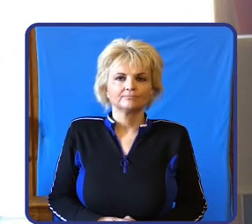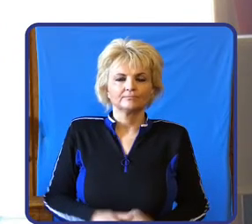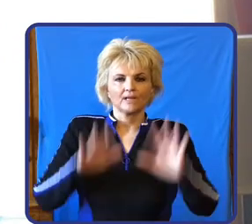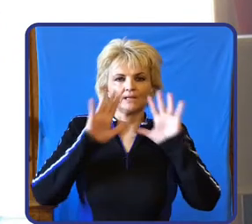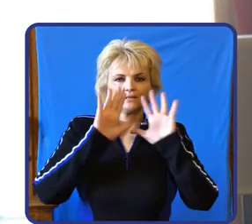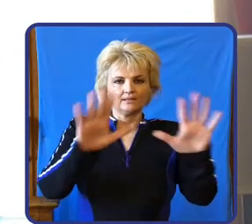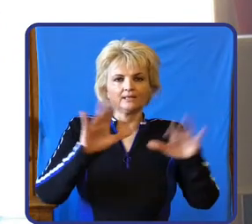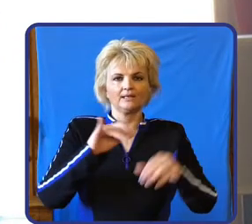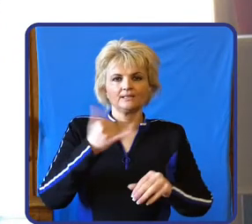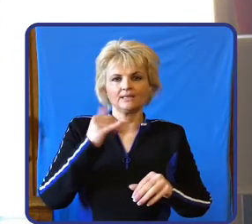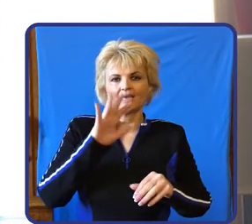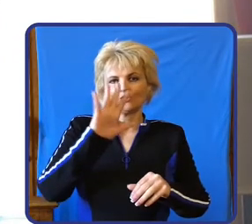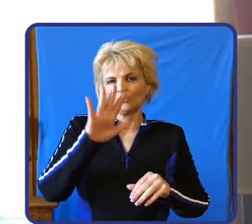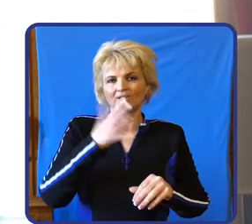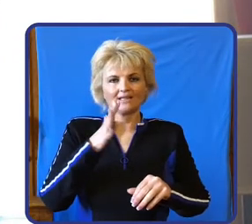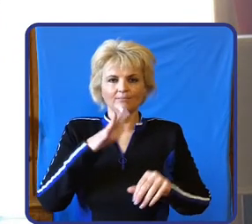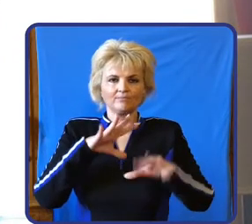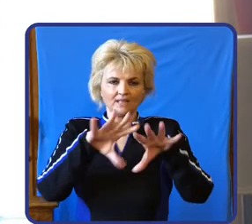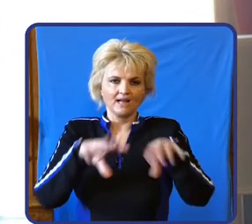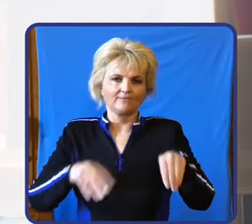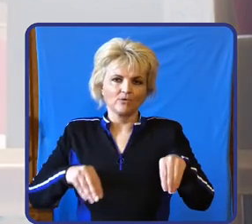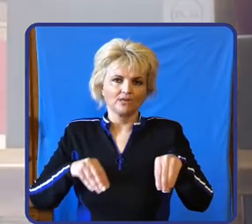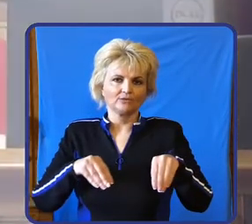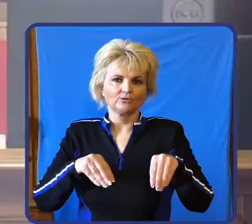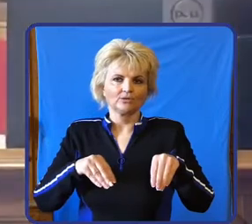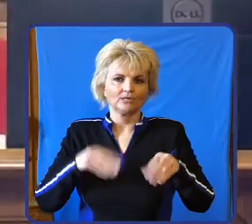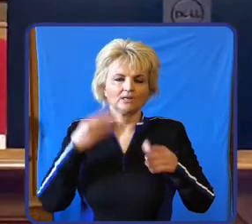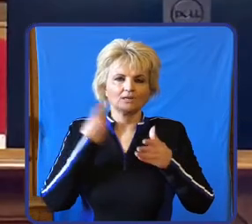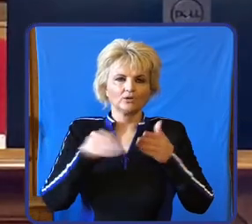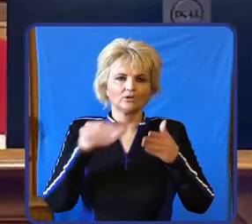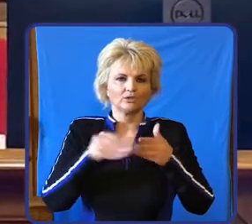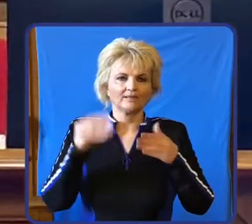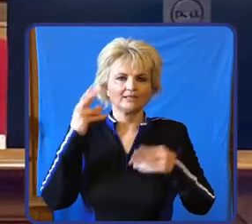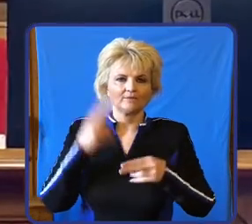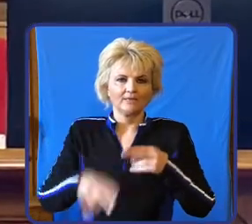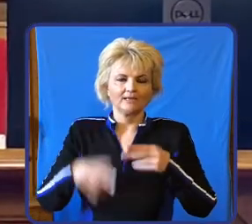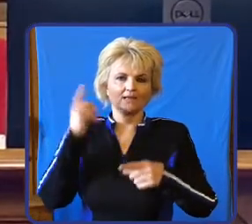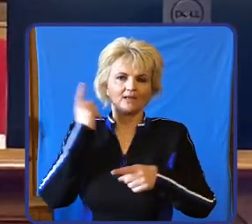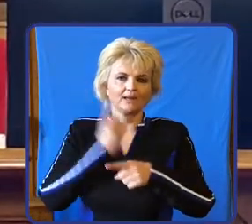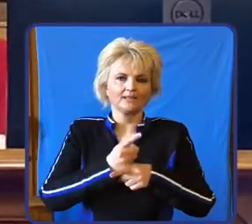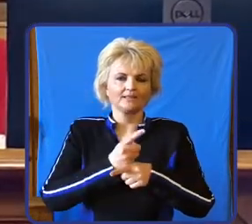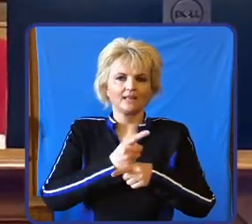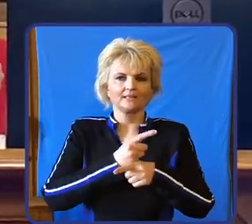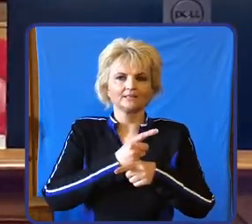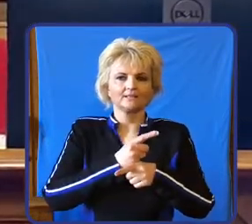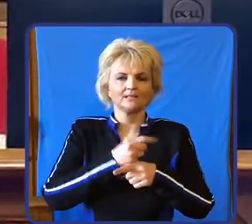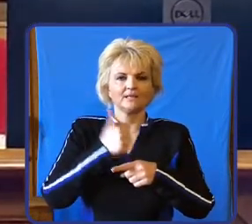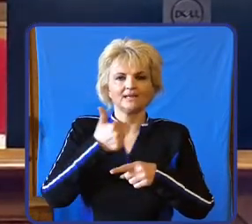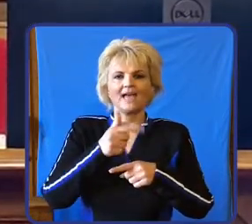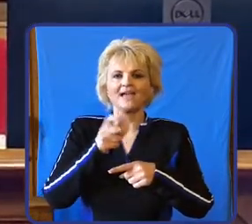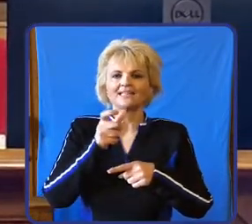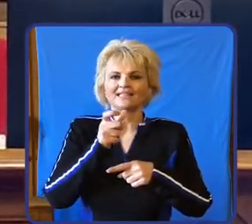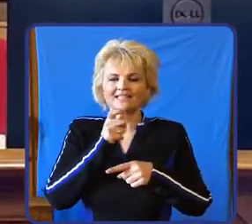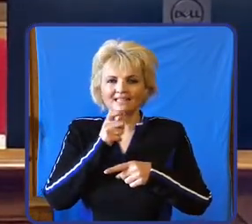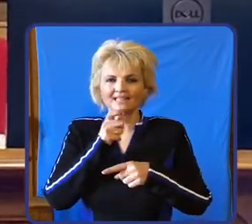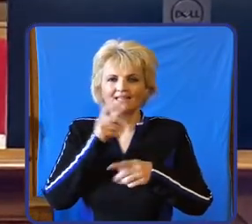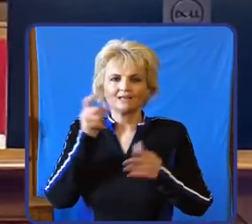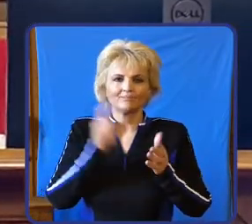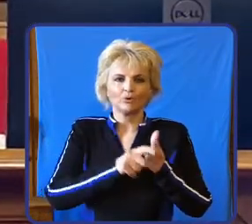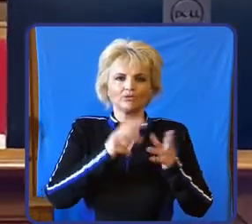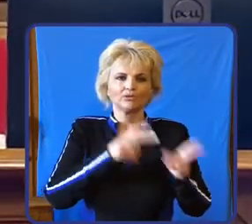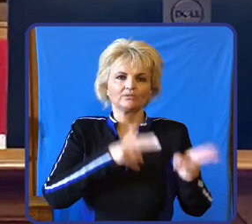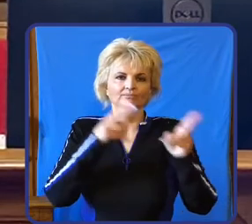Tíz igennel és 5 nem szavazattal elfogadtuk a költségvetés végrehajtási rendeletét. Az 1C napirendi pontra